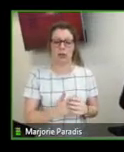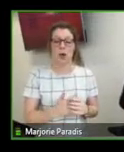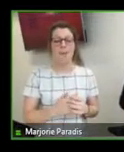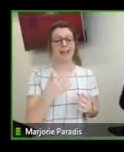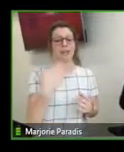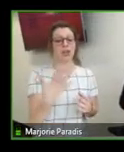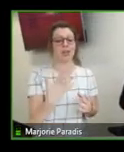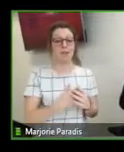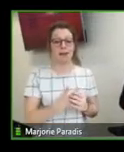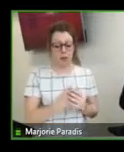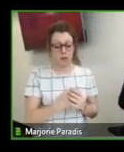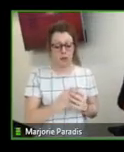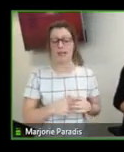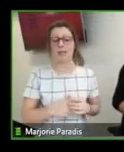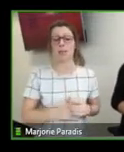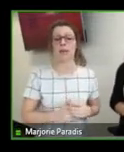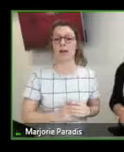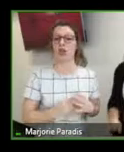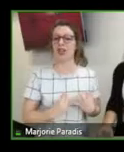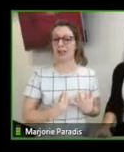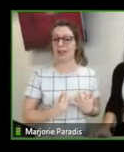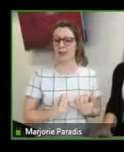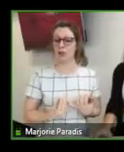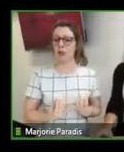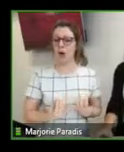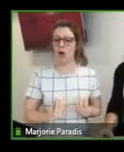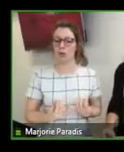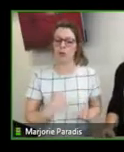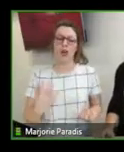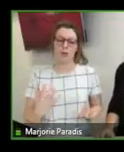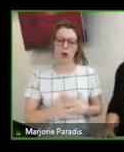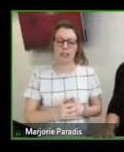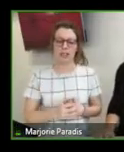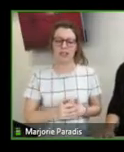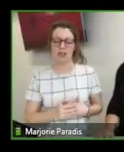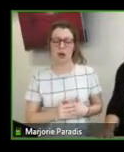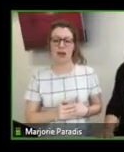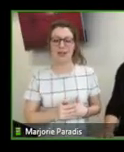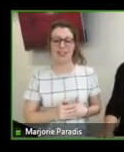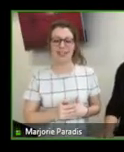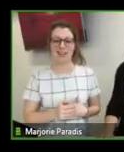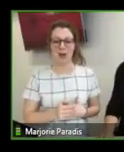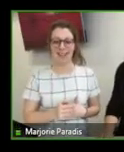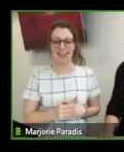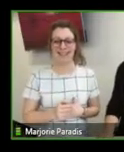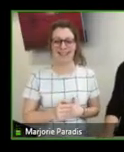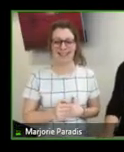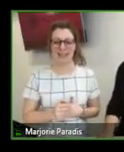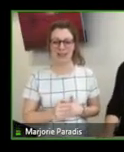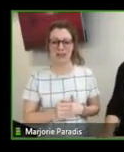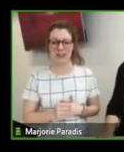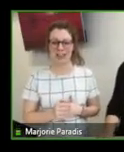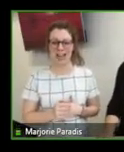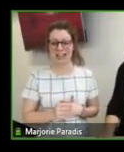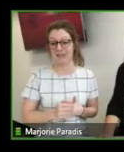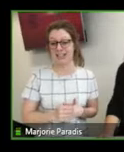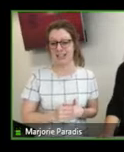deux. Notamment, lui a fait l'expérience de générer du faux contenu. Bon, ses intentions à lui étaient nobles, c'était des intentions